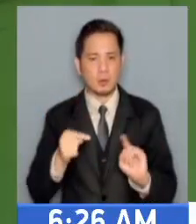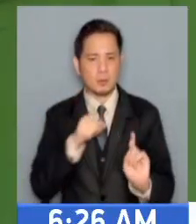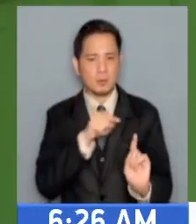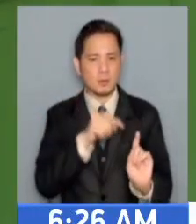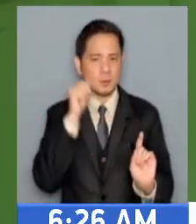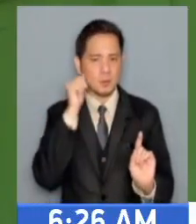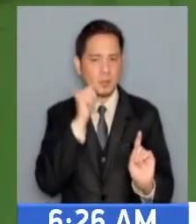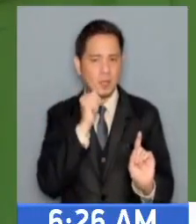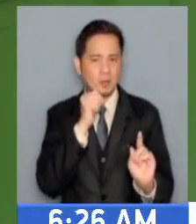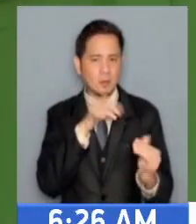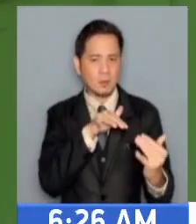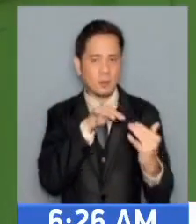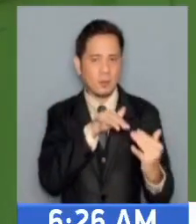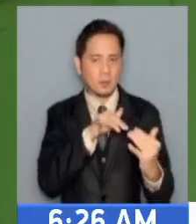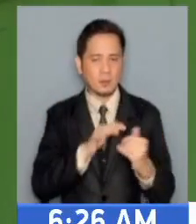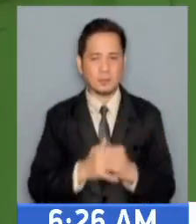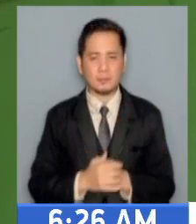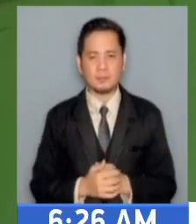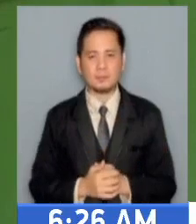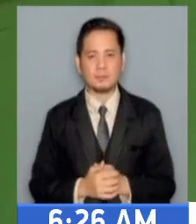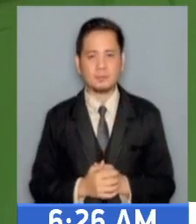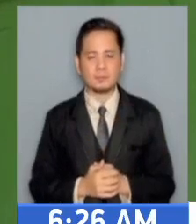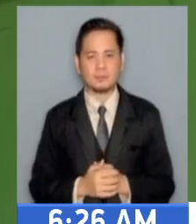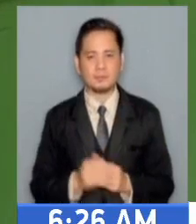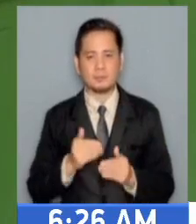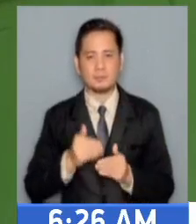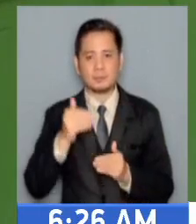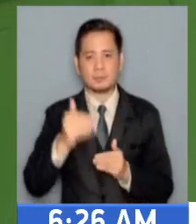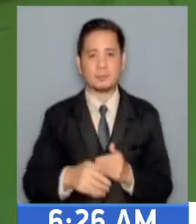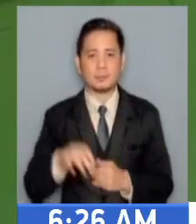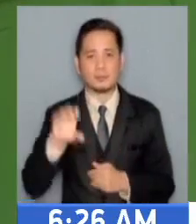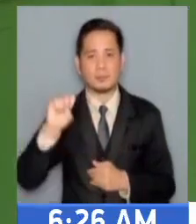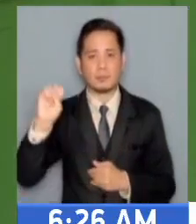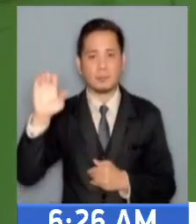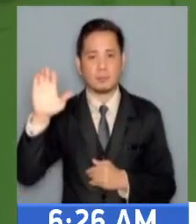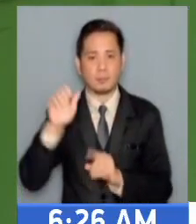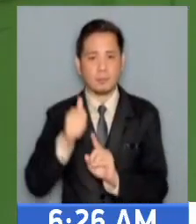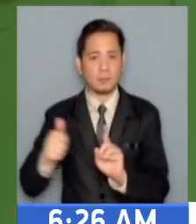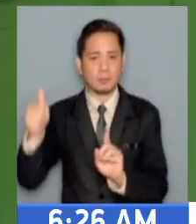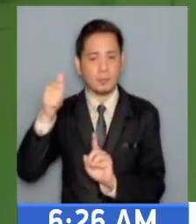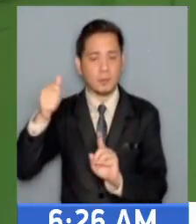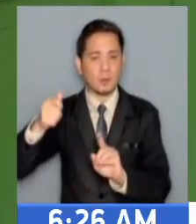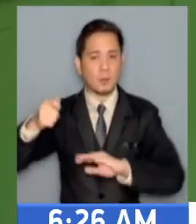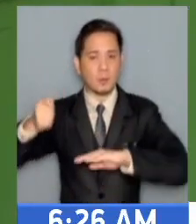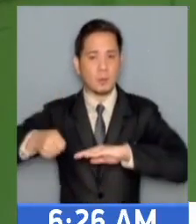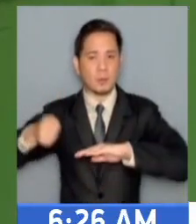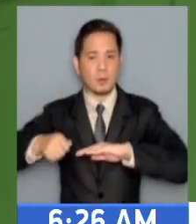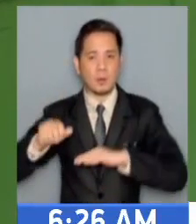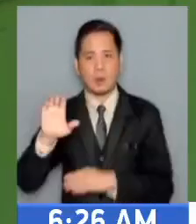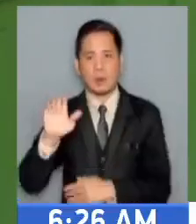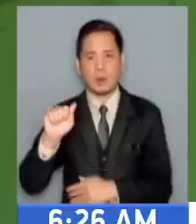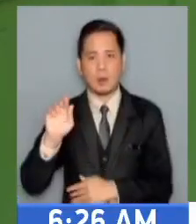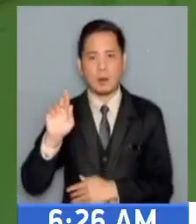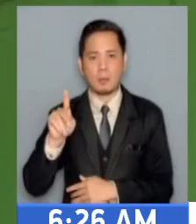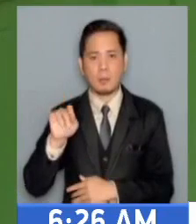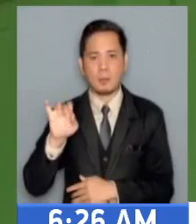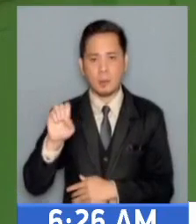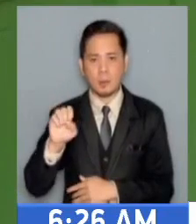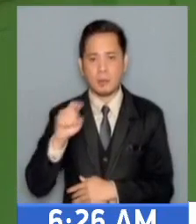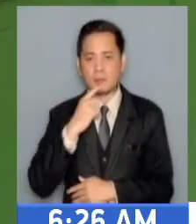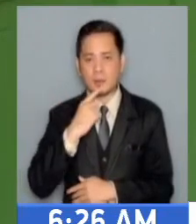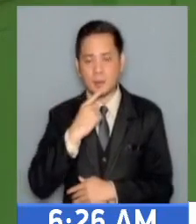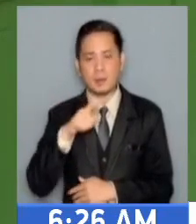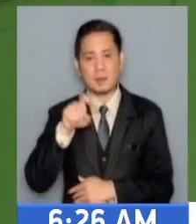Naniniwala si retired Supreme Court Associate Justice Antonio Carpio na panahon na para idulog sa United Nations General Assembly ang